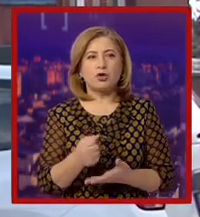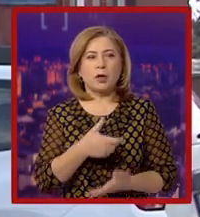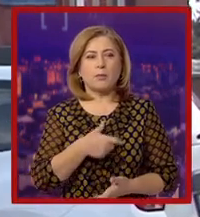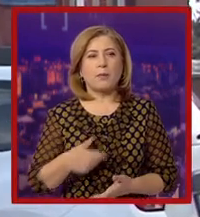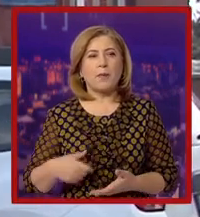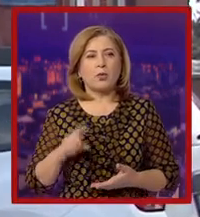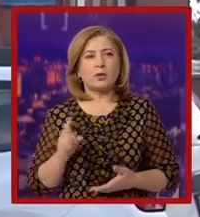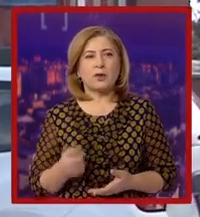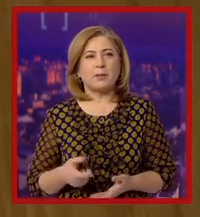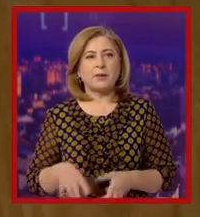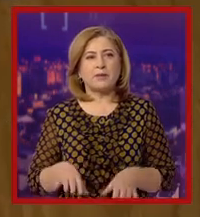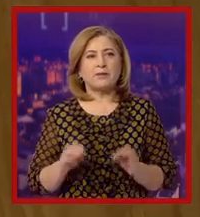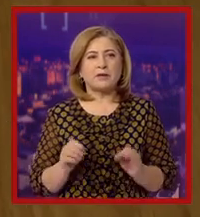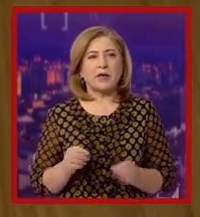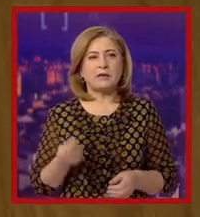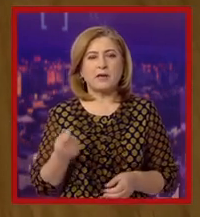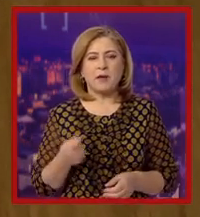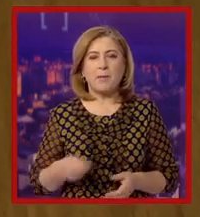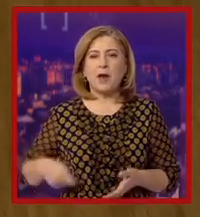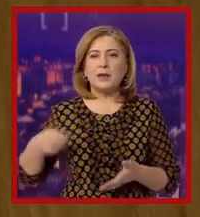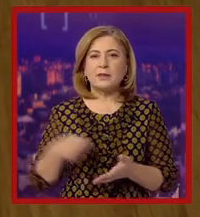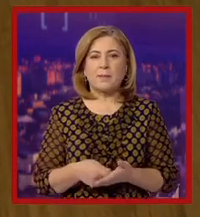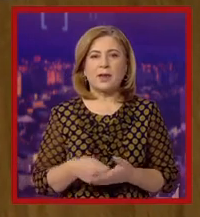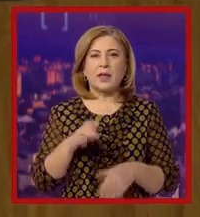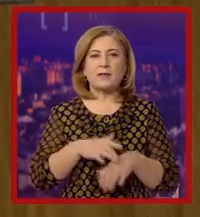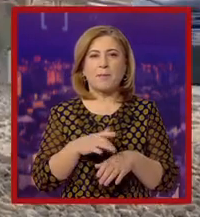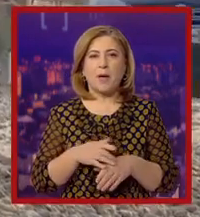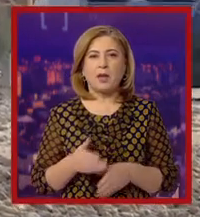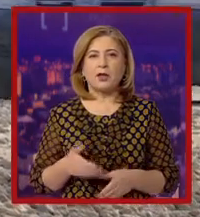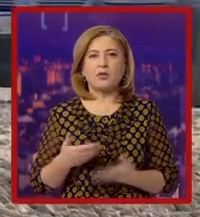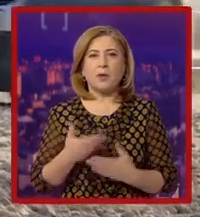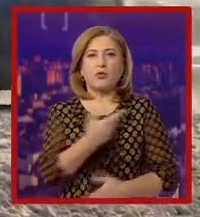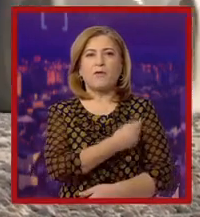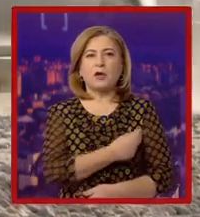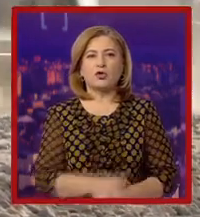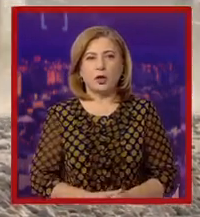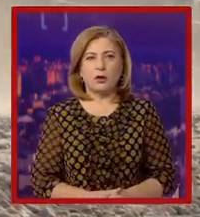găsească fonduri ca să plătească și personalul medical implicat în campania de vaccinare. Și în acest